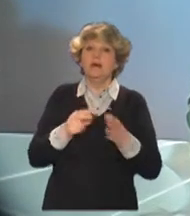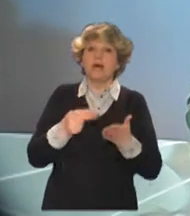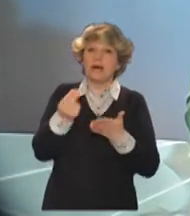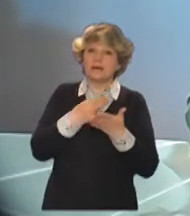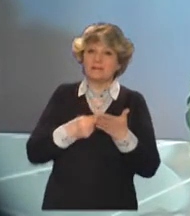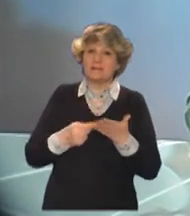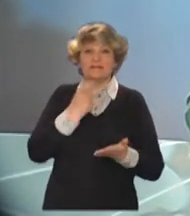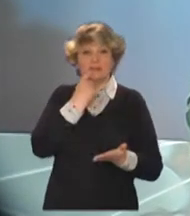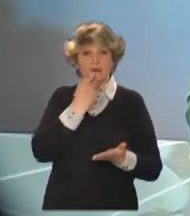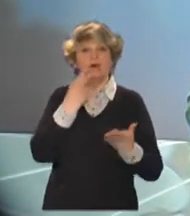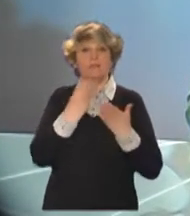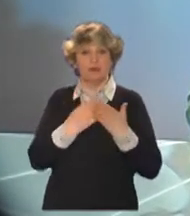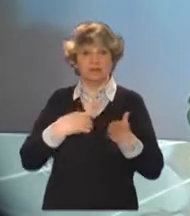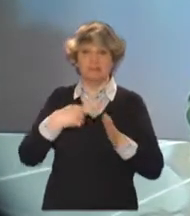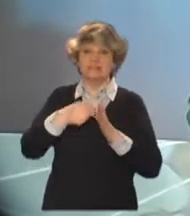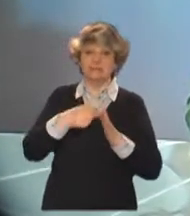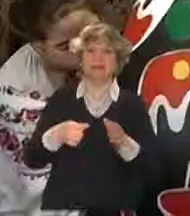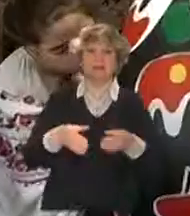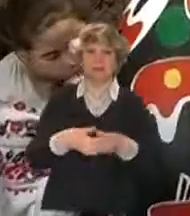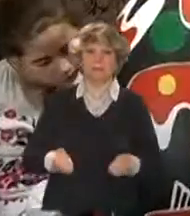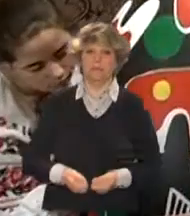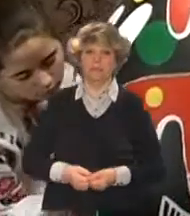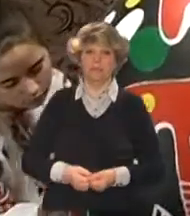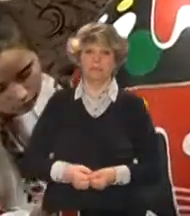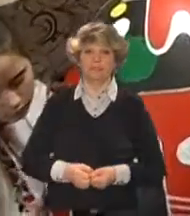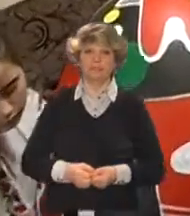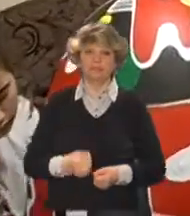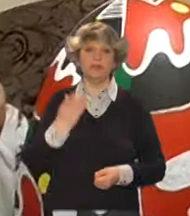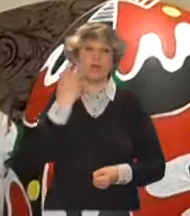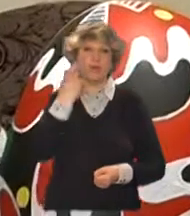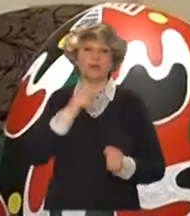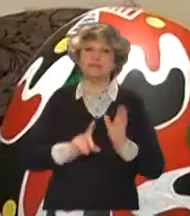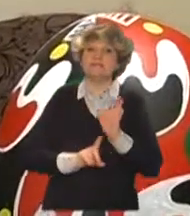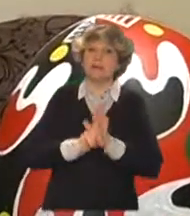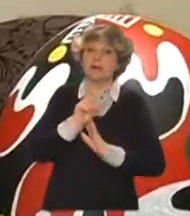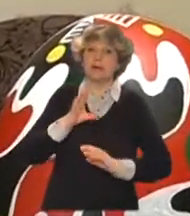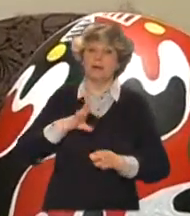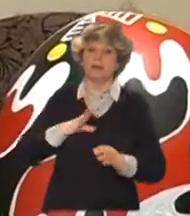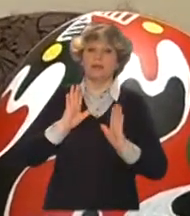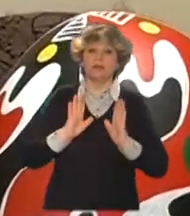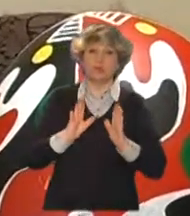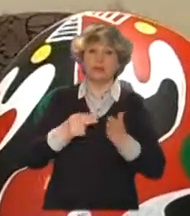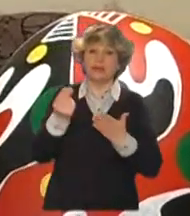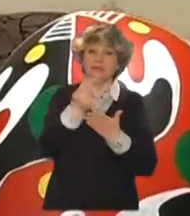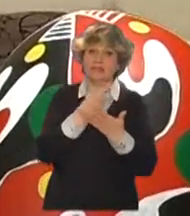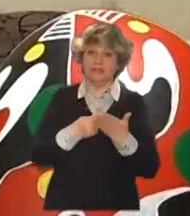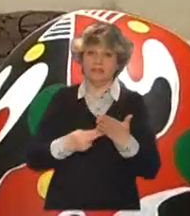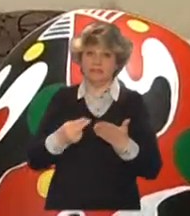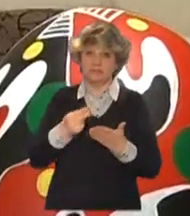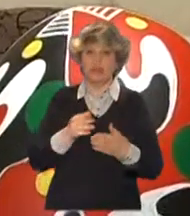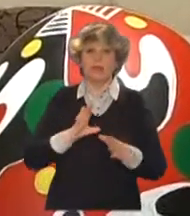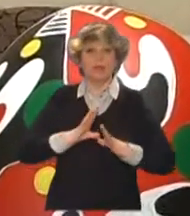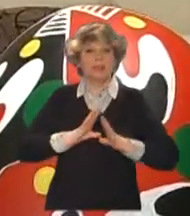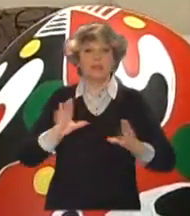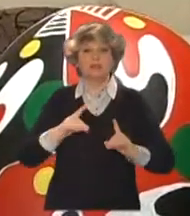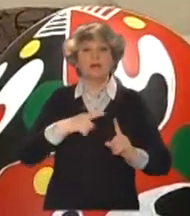писанки, бачила й наша знімальна група. Коли спочатку були нарисовані тільки сваги, не було ось цього такого